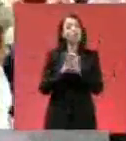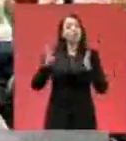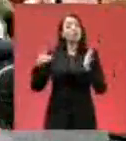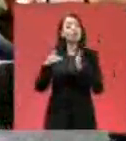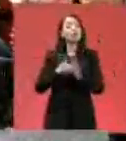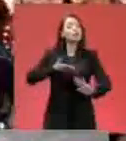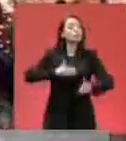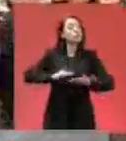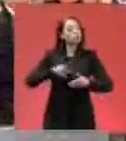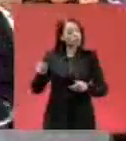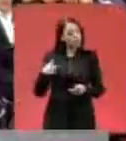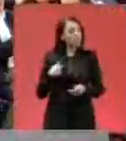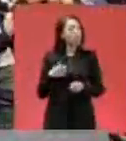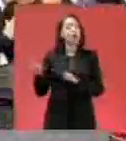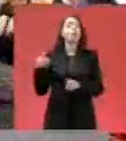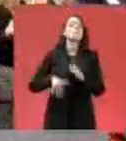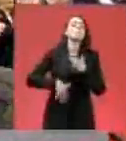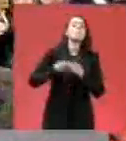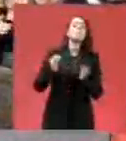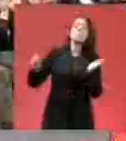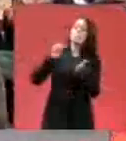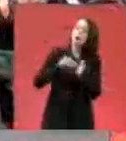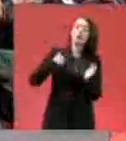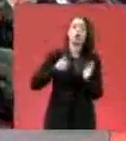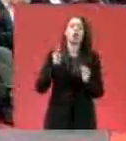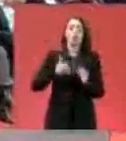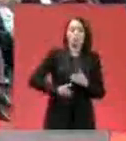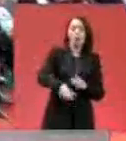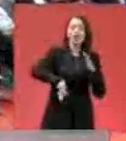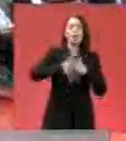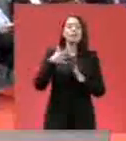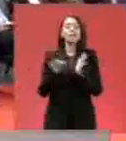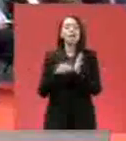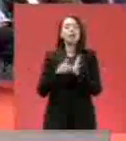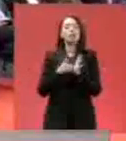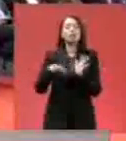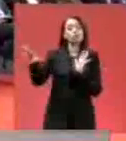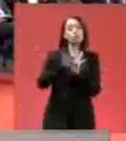ενώ αναμένονται άλλες 15.000 προσλήψεις την επόμενη τετραετία.